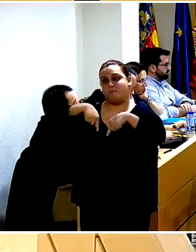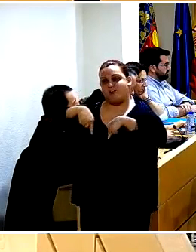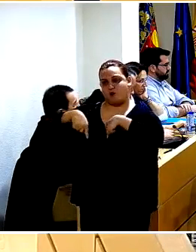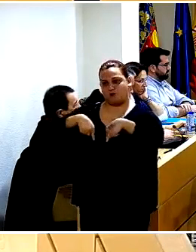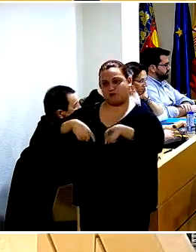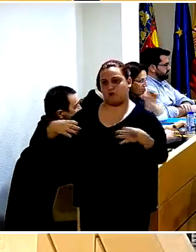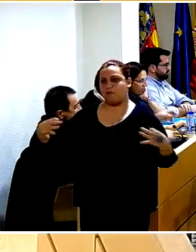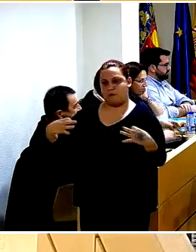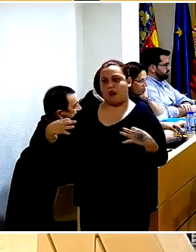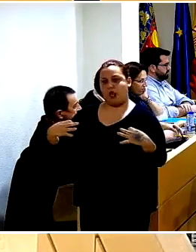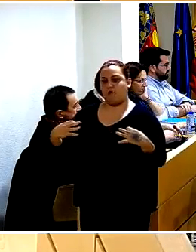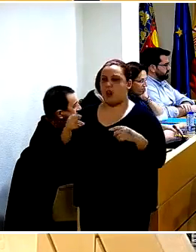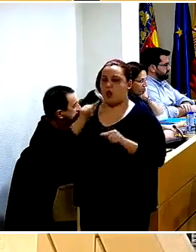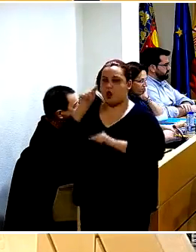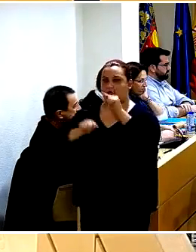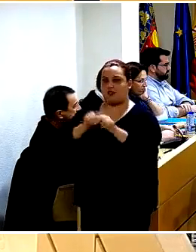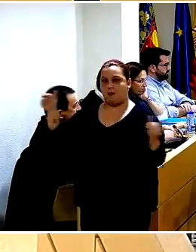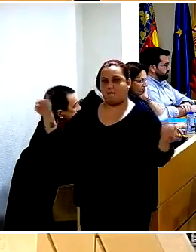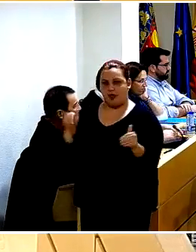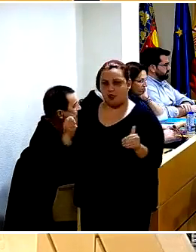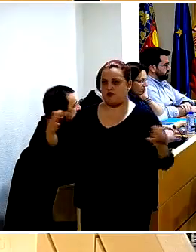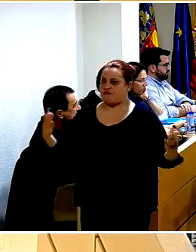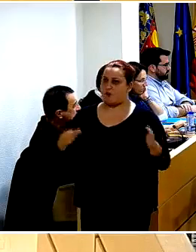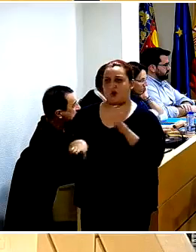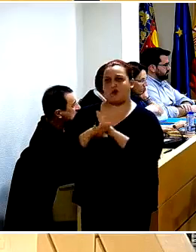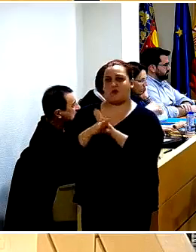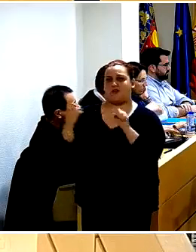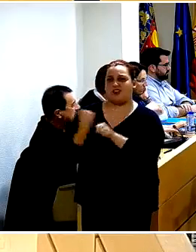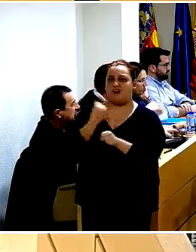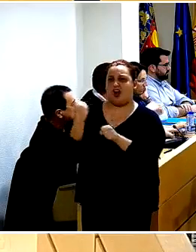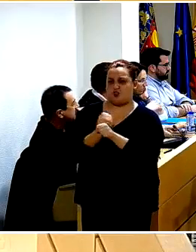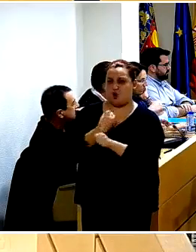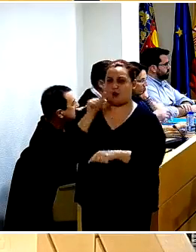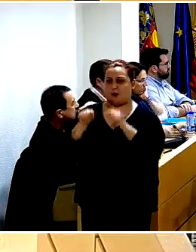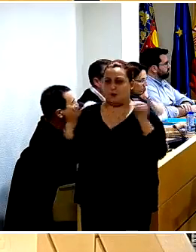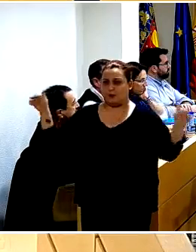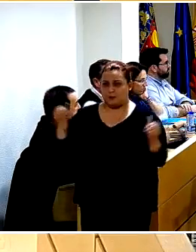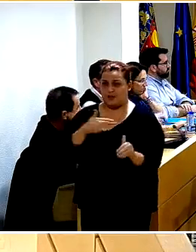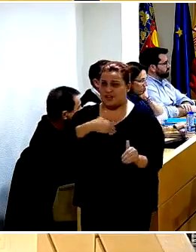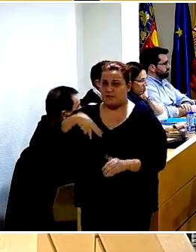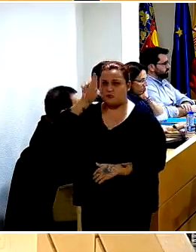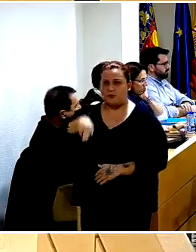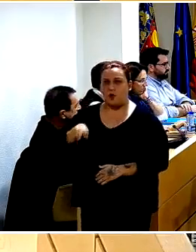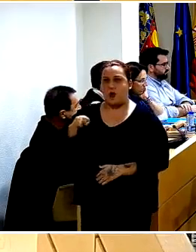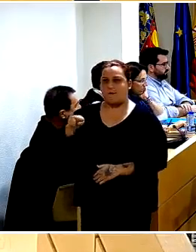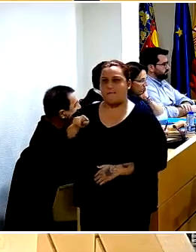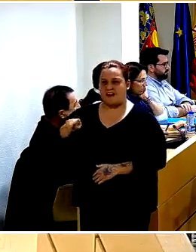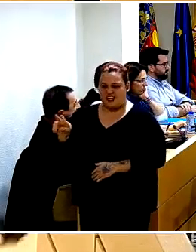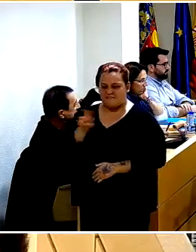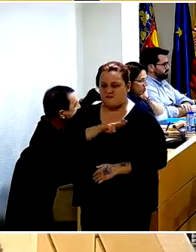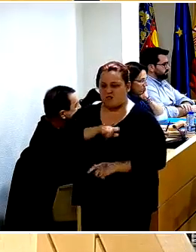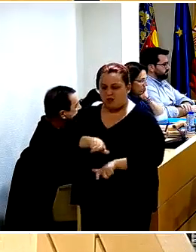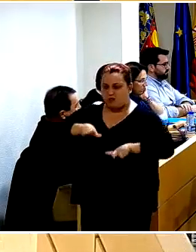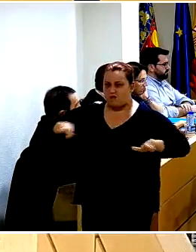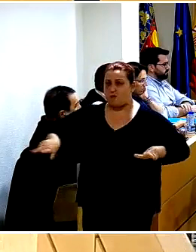seguir treballant. Per això, perquè també volem una Paiporta més verda, per això també hem destinat una partida important